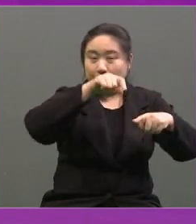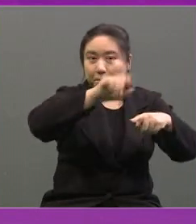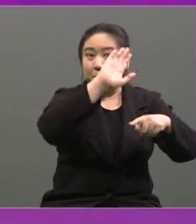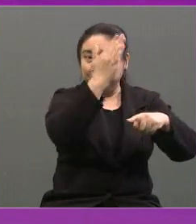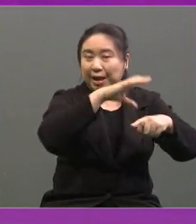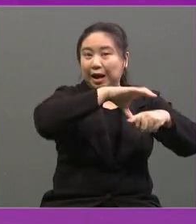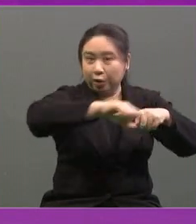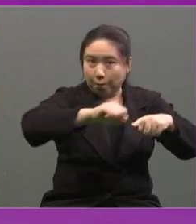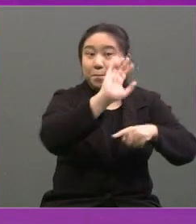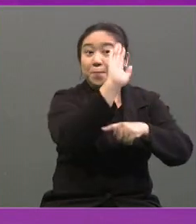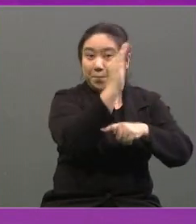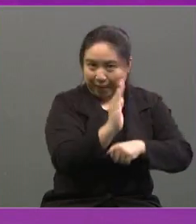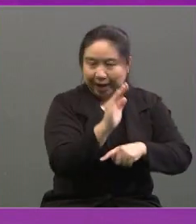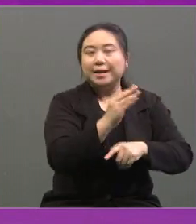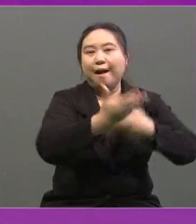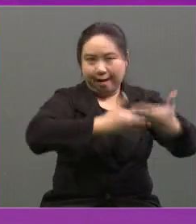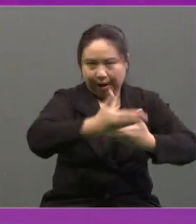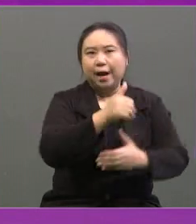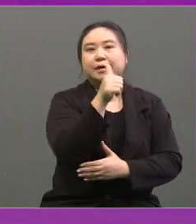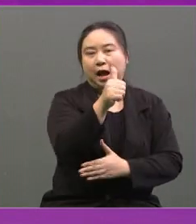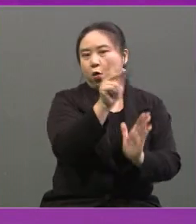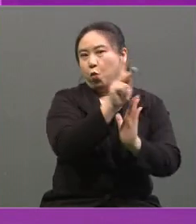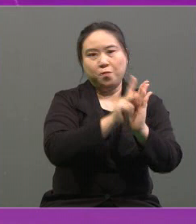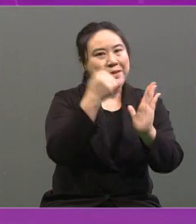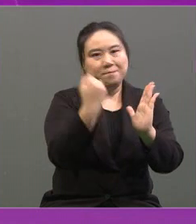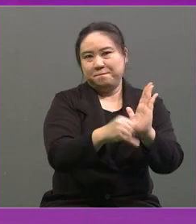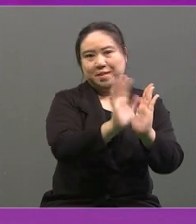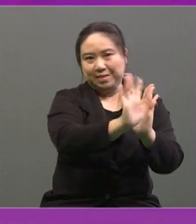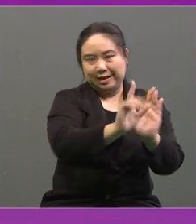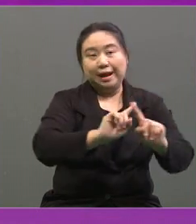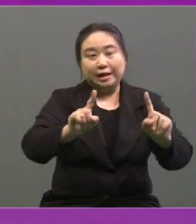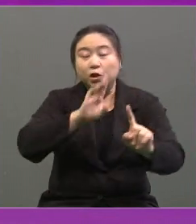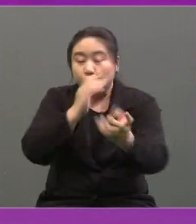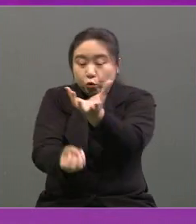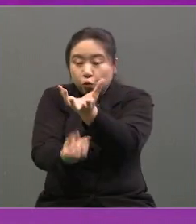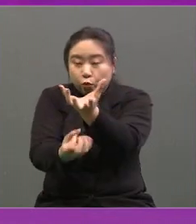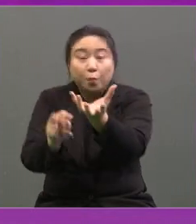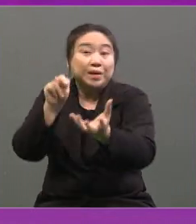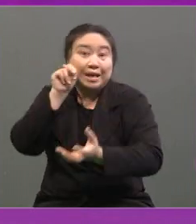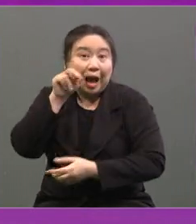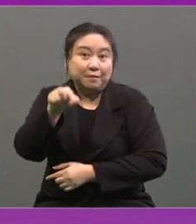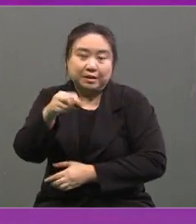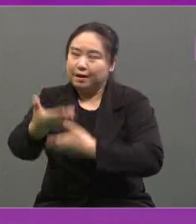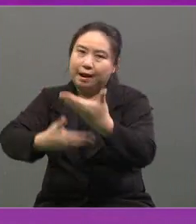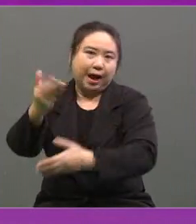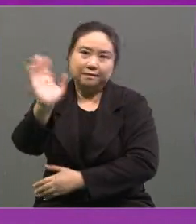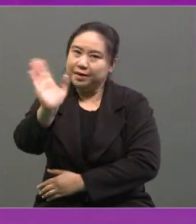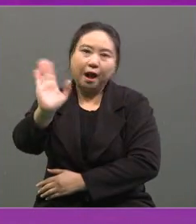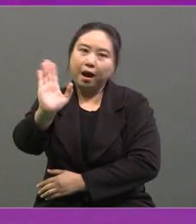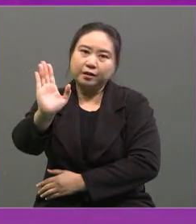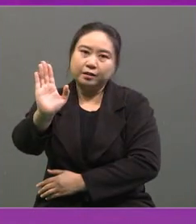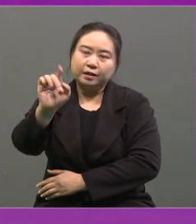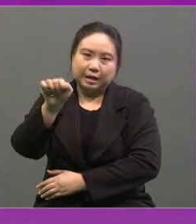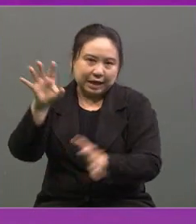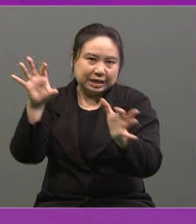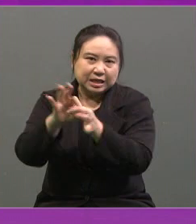ท่อมอันนี้สามารถที่จะขายได้ไม่ผิดกฎหมายแต่อย่างใดแต่ถ้าเมื่อใดทำไปเป็นน้ำกระท่อมแบบนี้แล้วไม่ได้นะคะเพราะเขาเชื่อว่ามัน